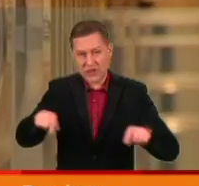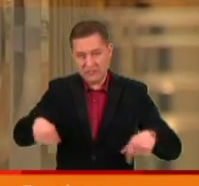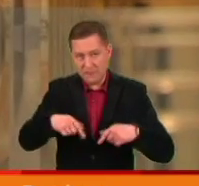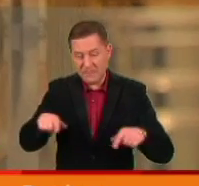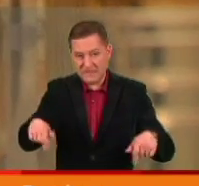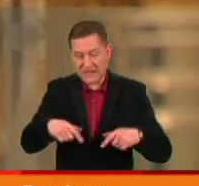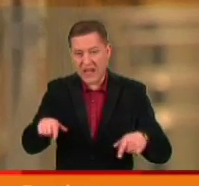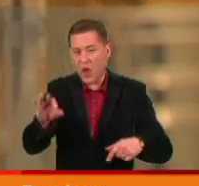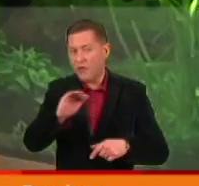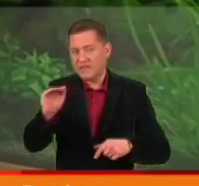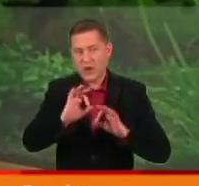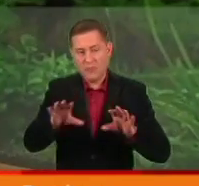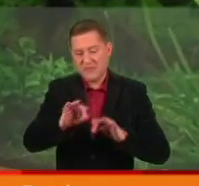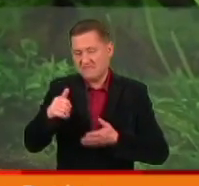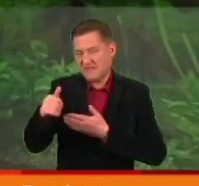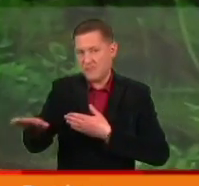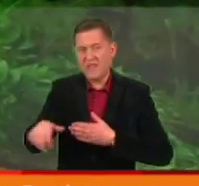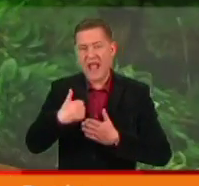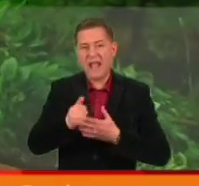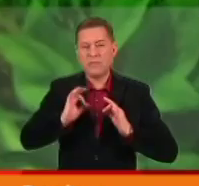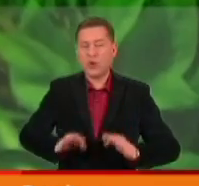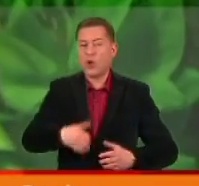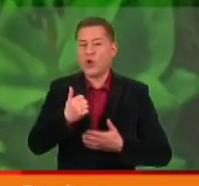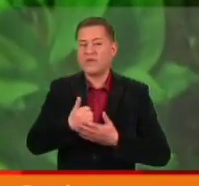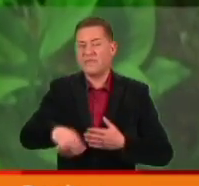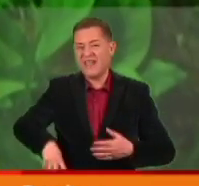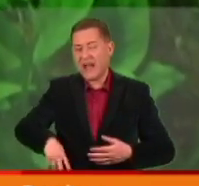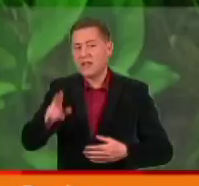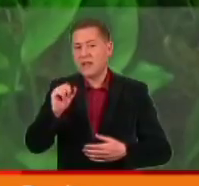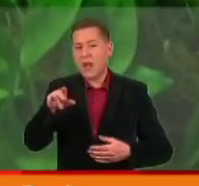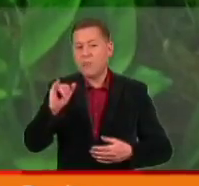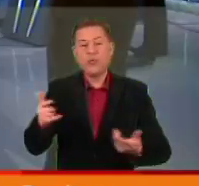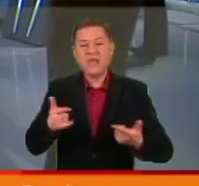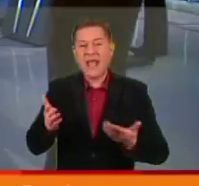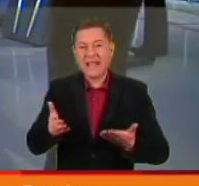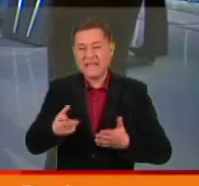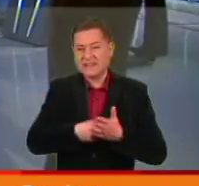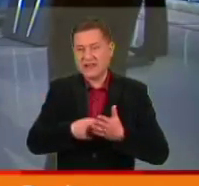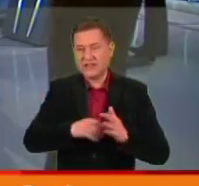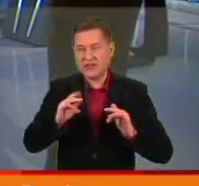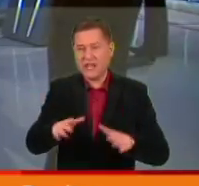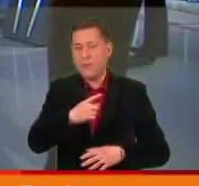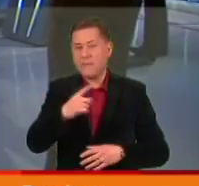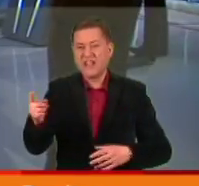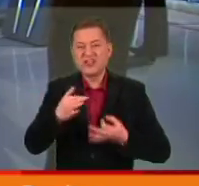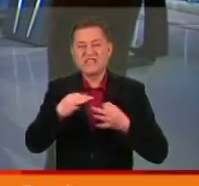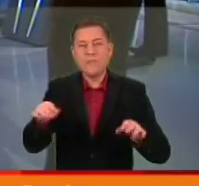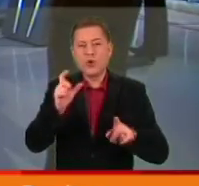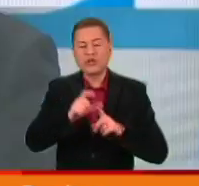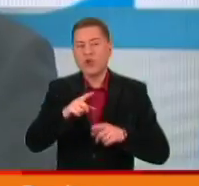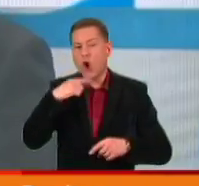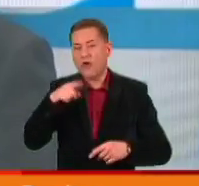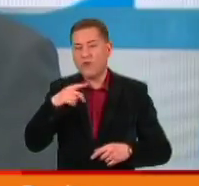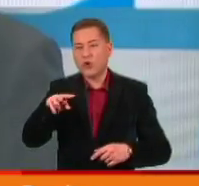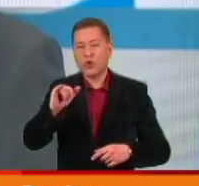коментарів відмовлялися і генпрокурор, і директор НАБУ, які саме проводили слідчі дії. Першим на ток-шоу «Свобода слова» заговорить